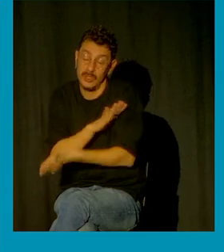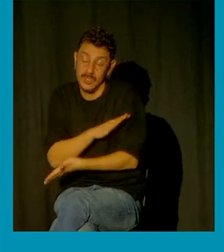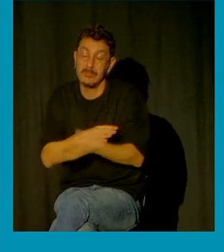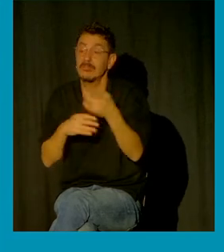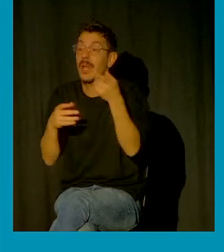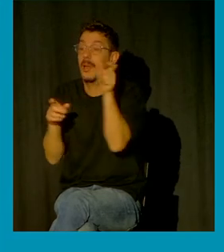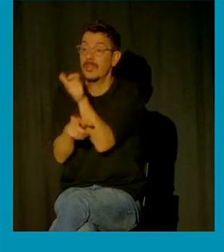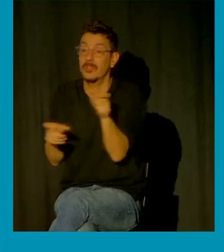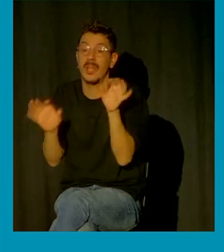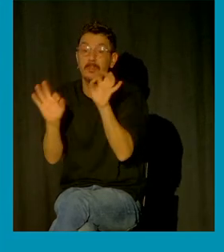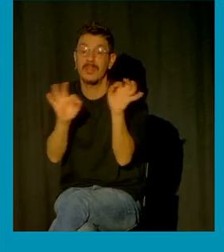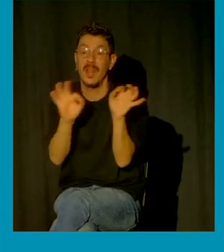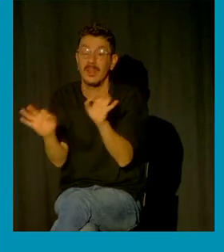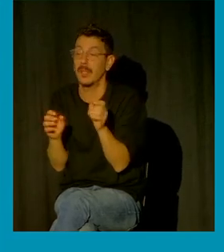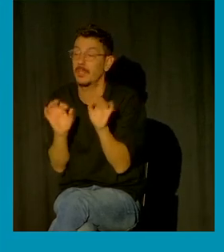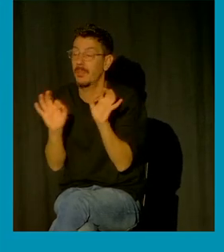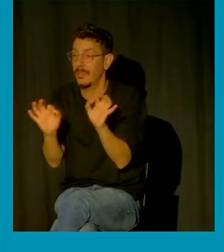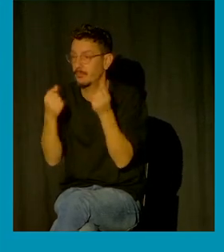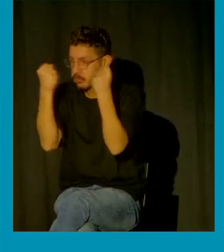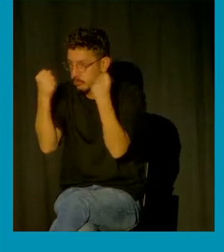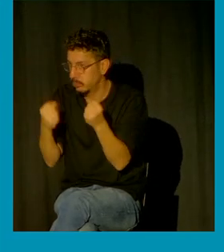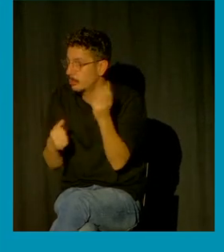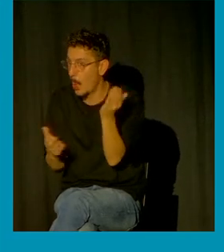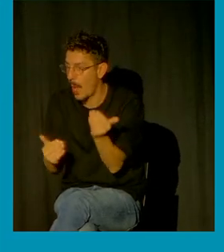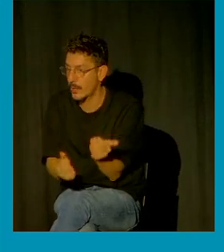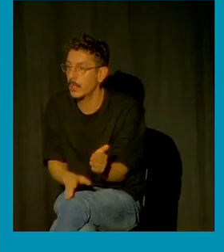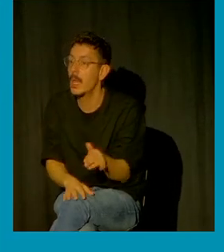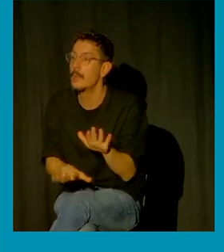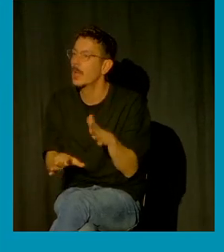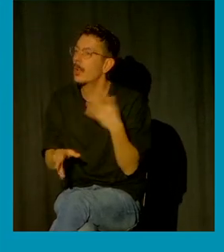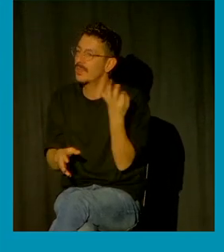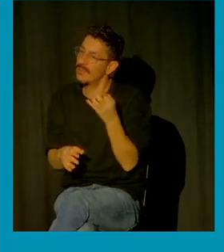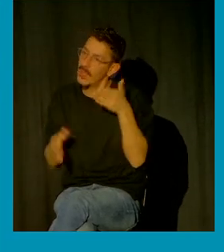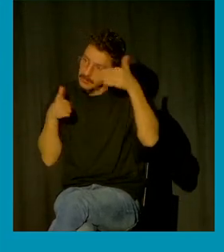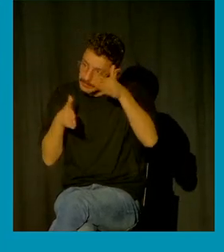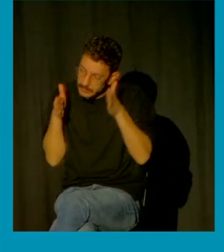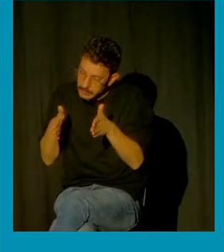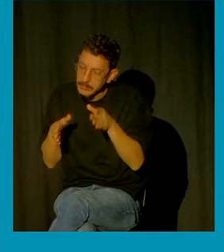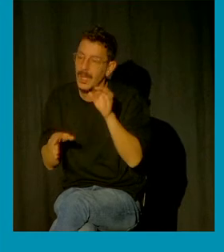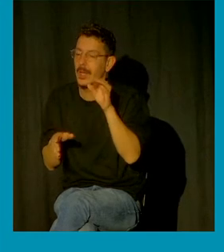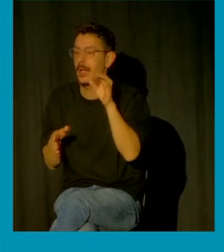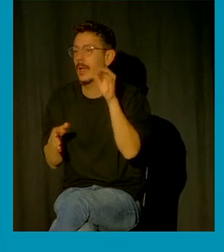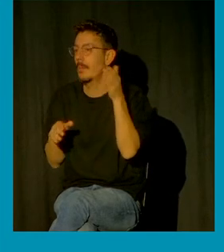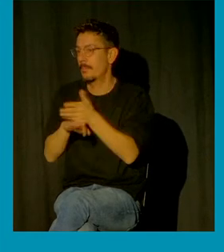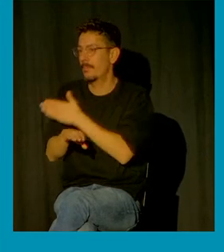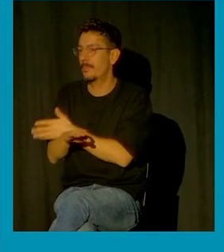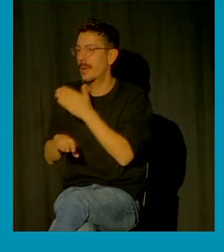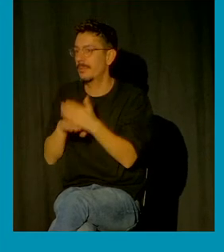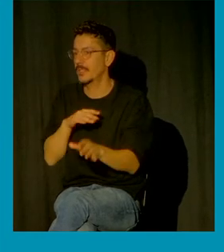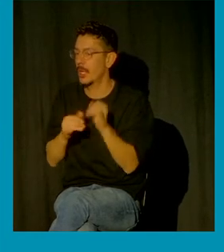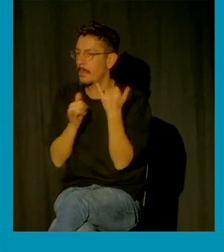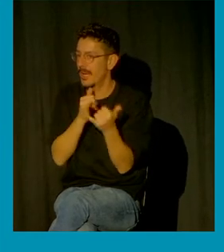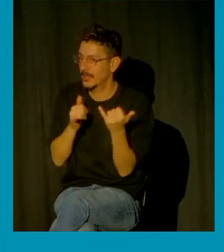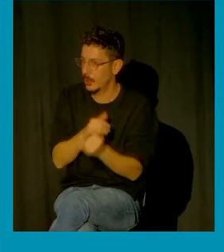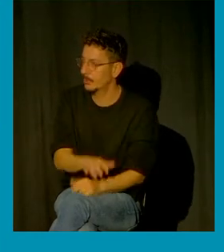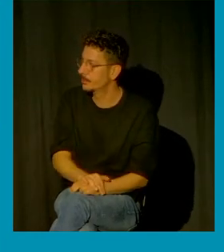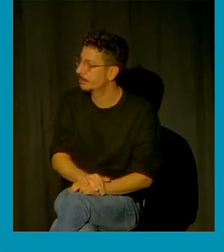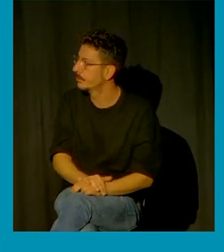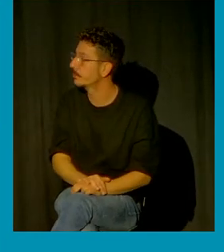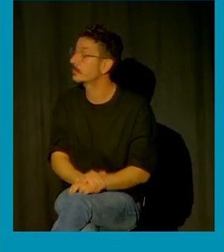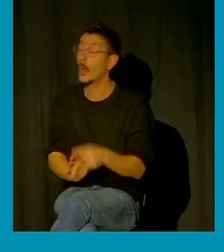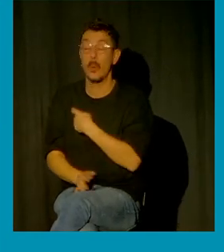dèficit claríssim en la prevenció això és el que deia el grup de treball amb violències sexuals de la comissió i aquest és